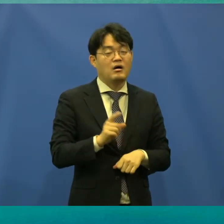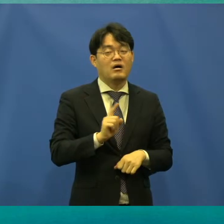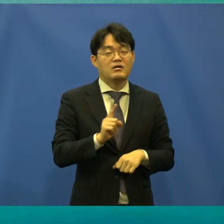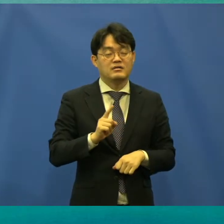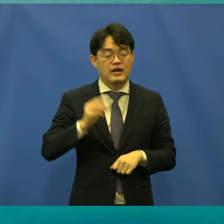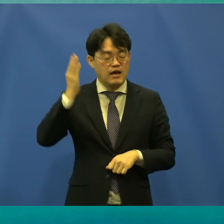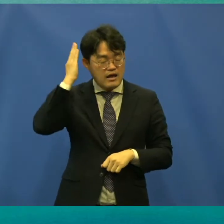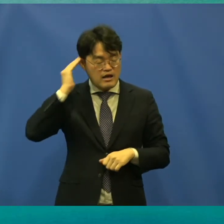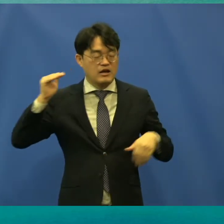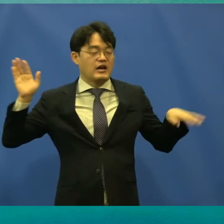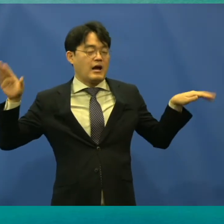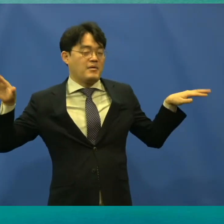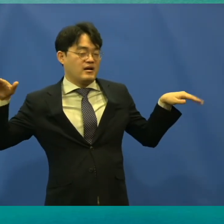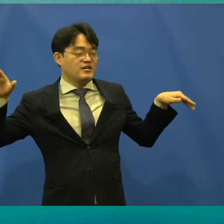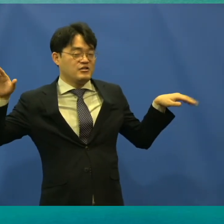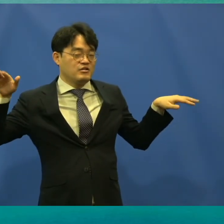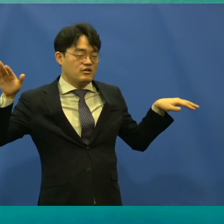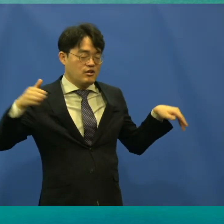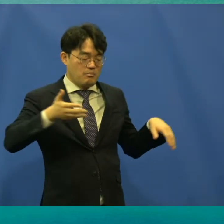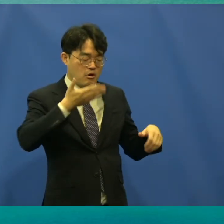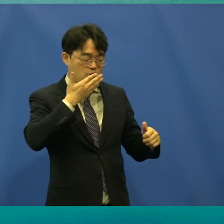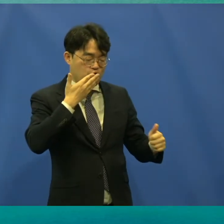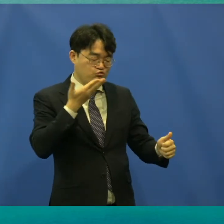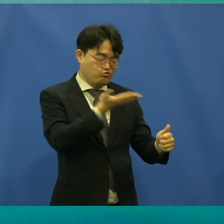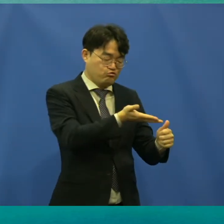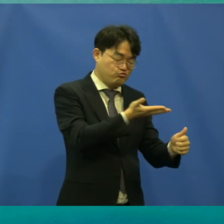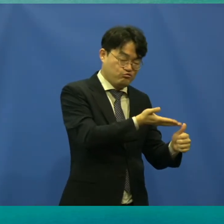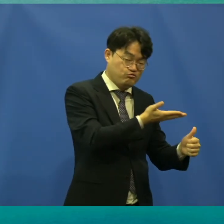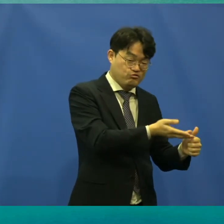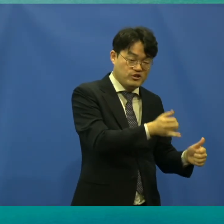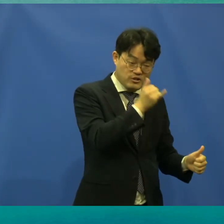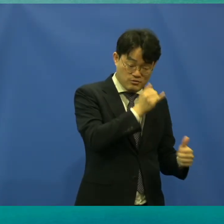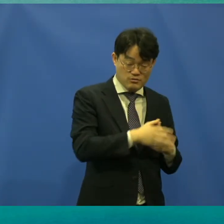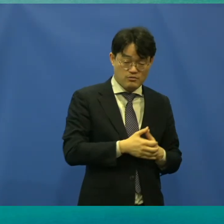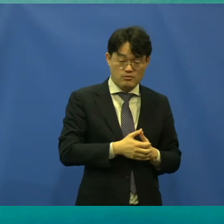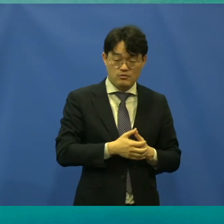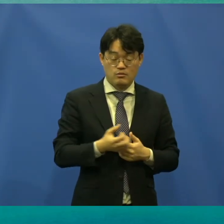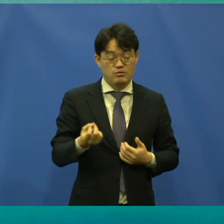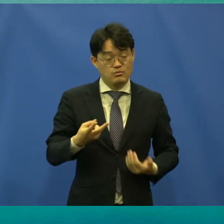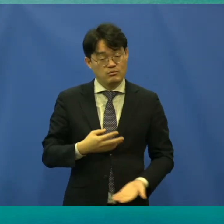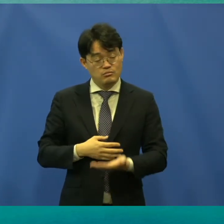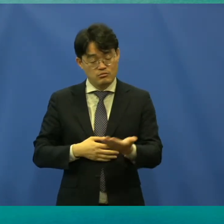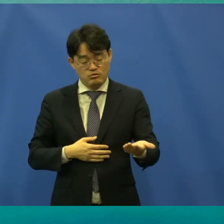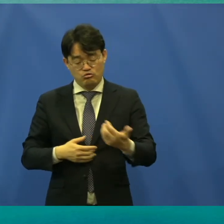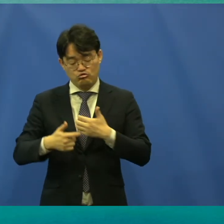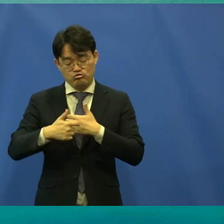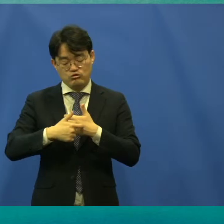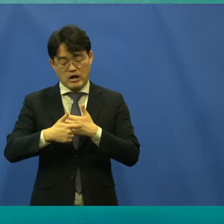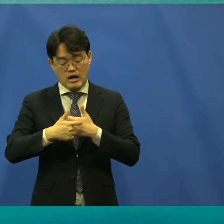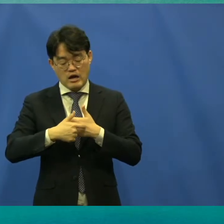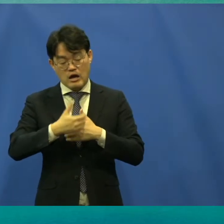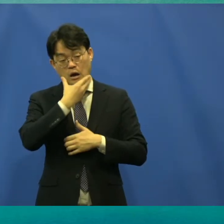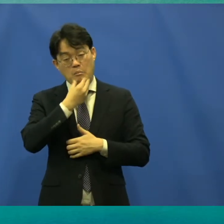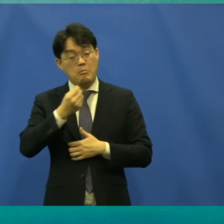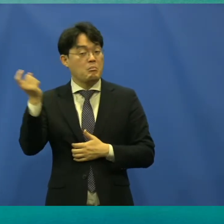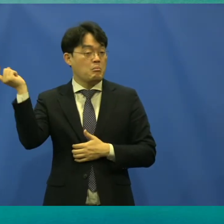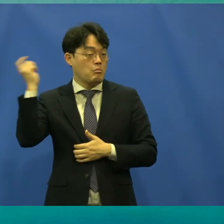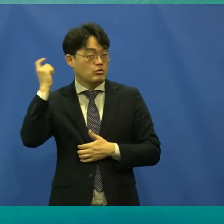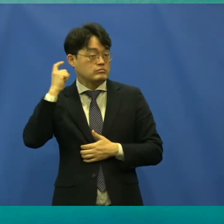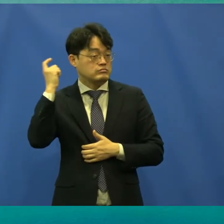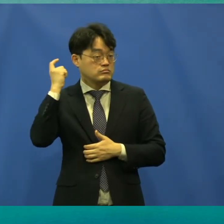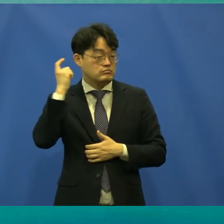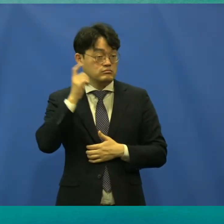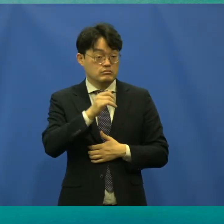누가복음 5장에도 베드로가 주님을 만나는 장면에서도 물고기들이 동원되죠. 밤이 맞도록 고기를 잡았는데 한 마리도